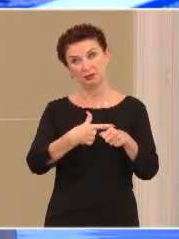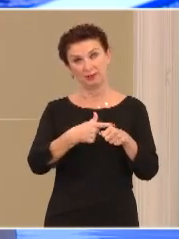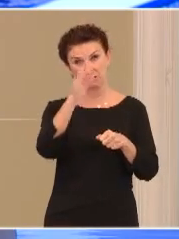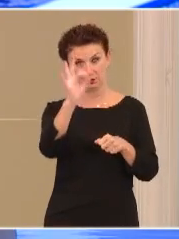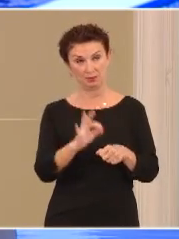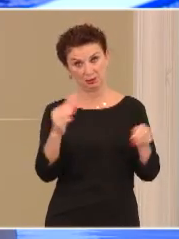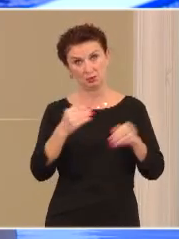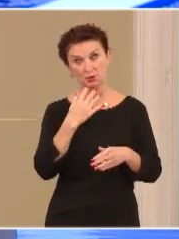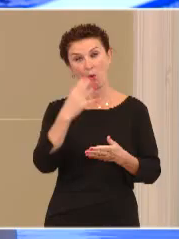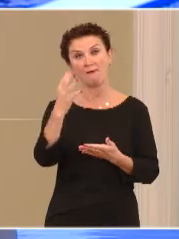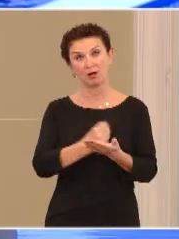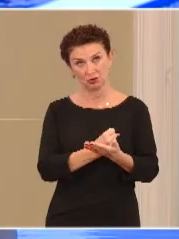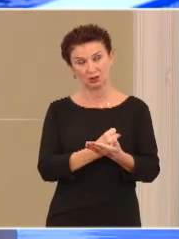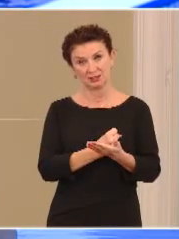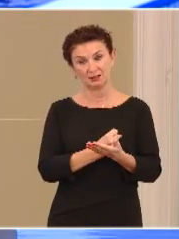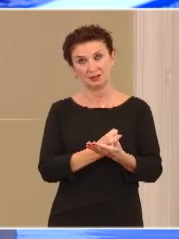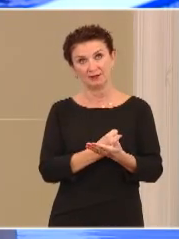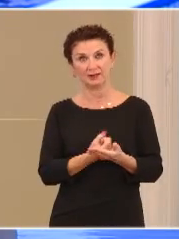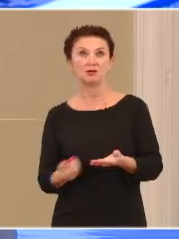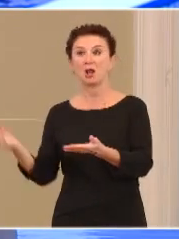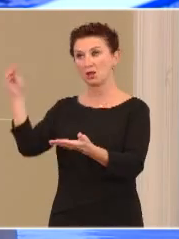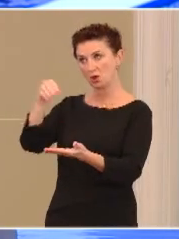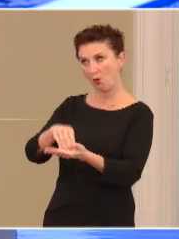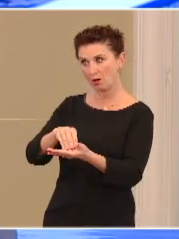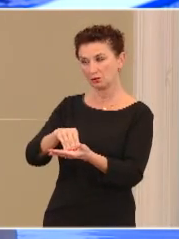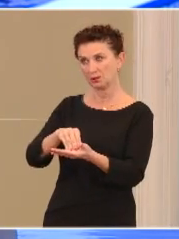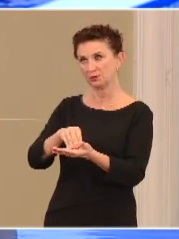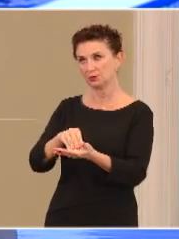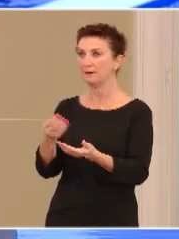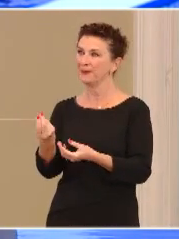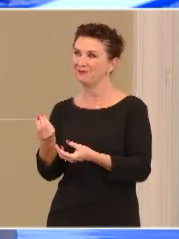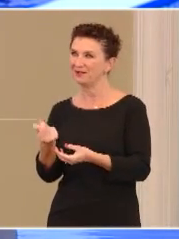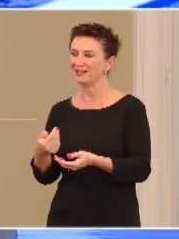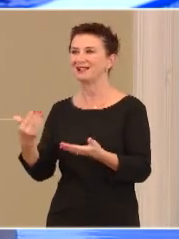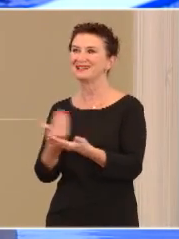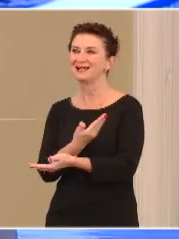na dokapitalizowanie nowej kompanii węglowej. Aczkolwiek